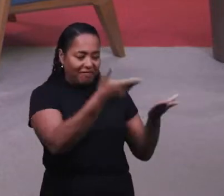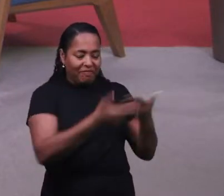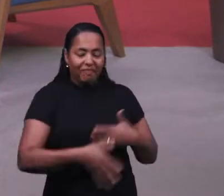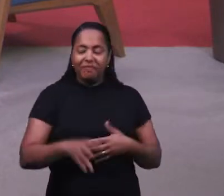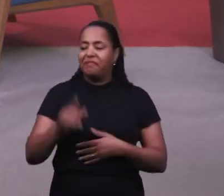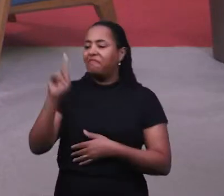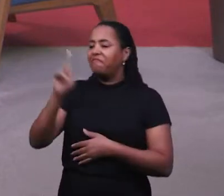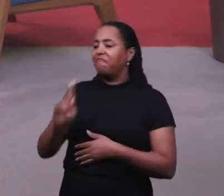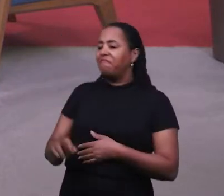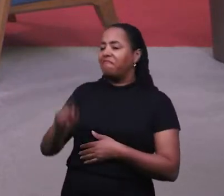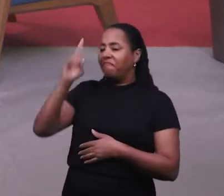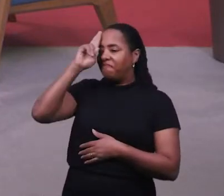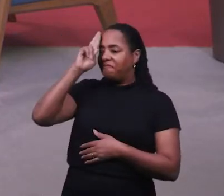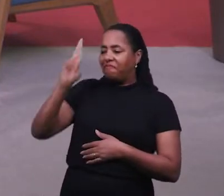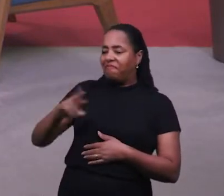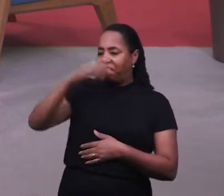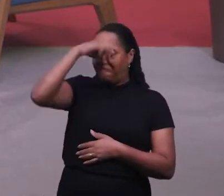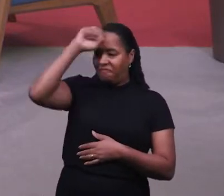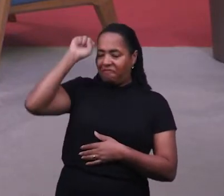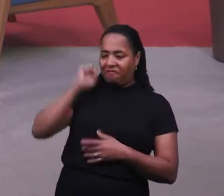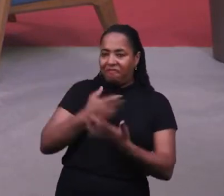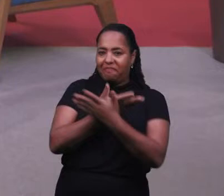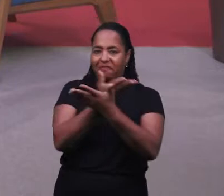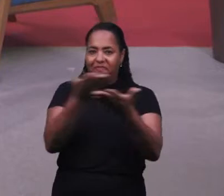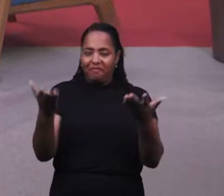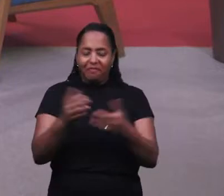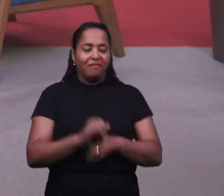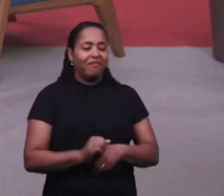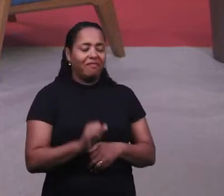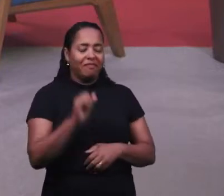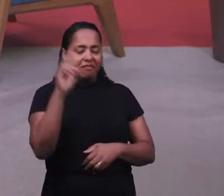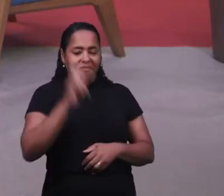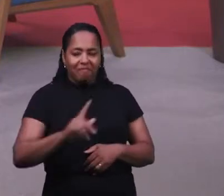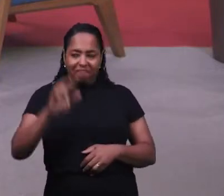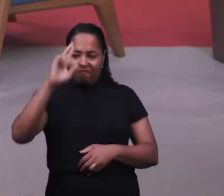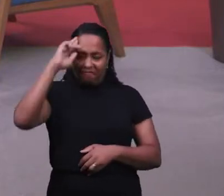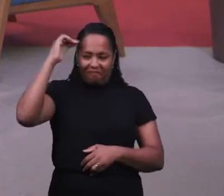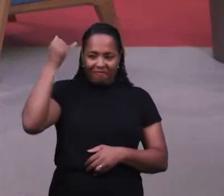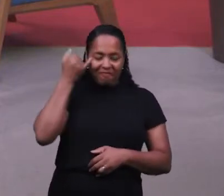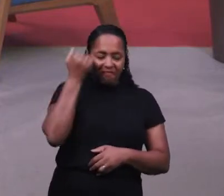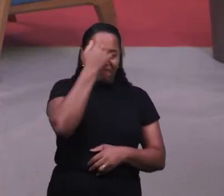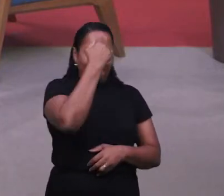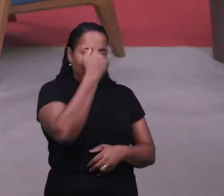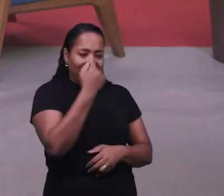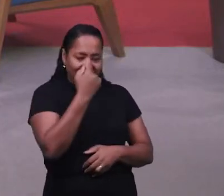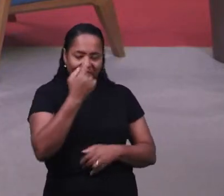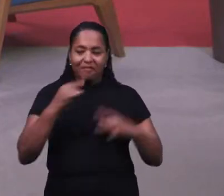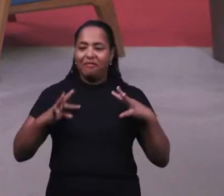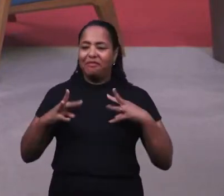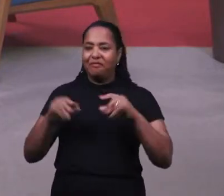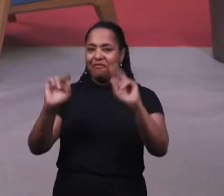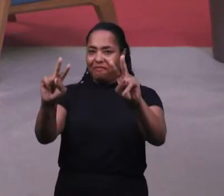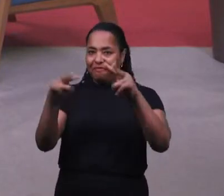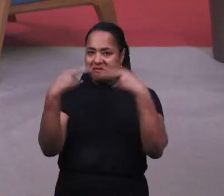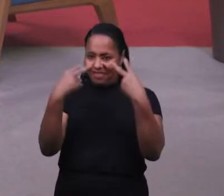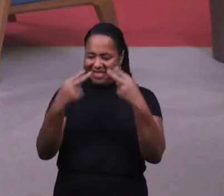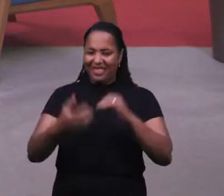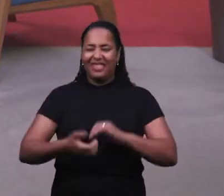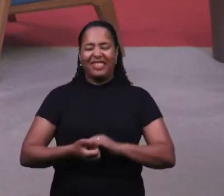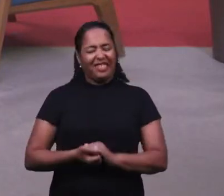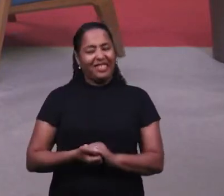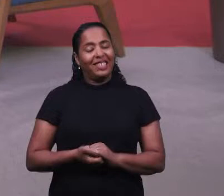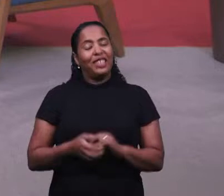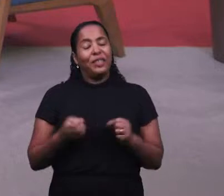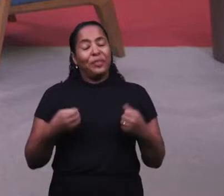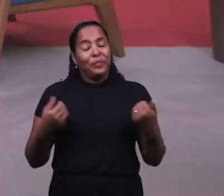Souza. Daniel, Sergio, la paix du Seigneur, soyez bienvenus. La paix du Seigneur, Josias. La paix du Seigneur à tous. La paix du Seigneur, Josias, Daniel et